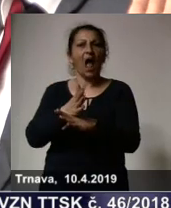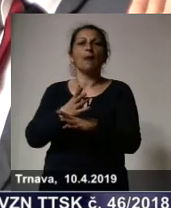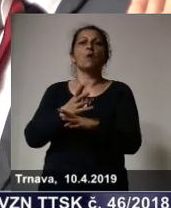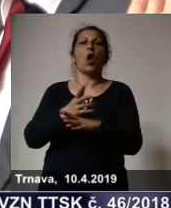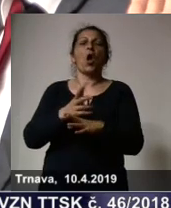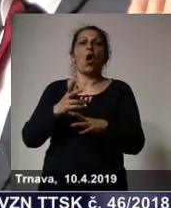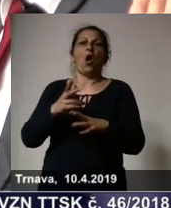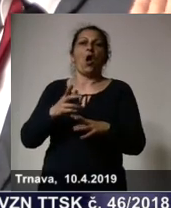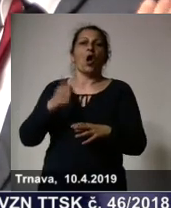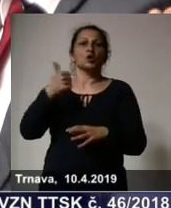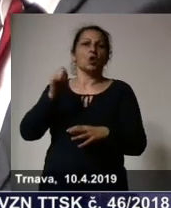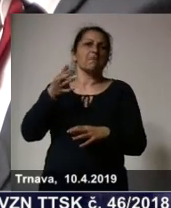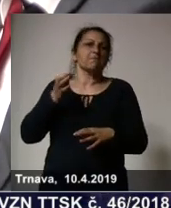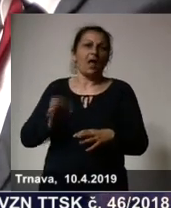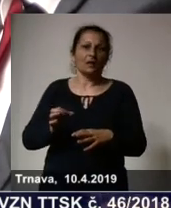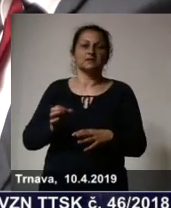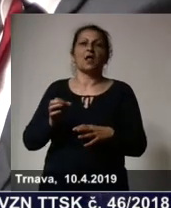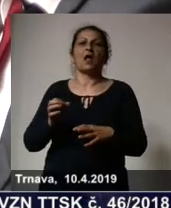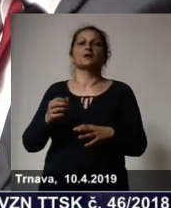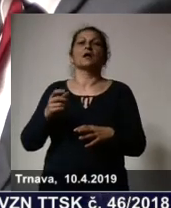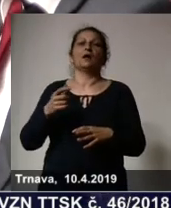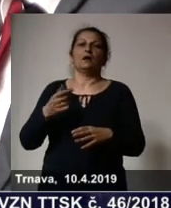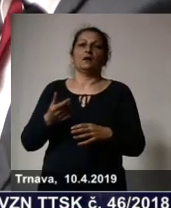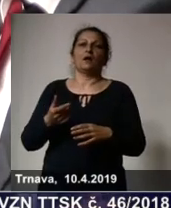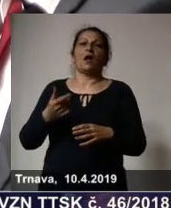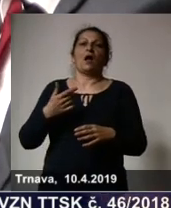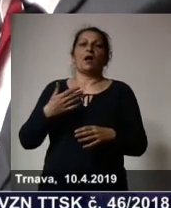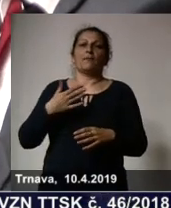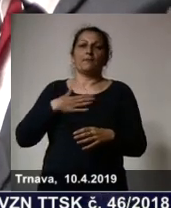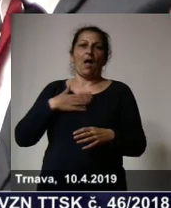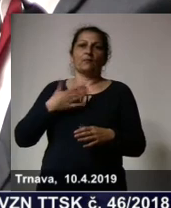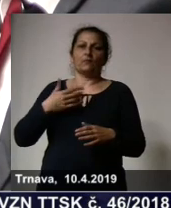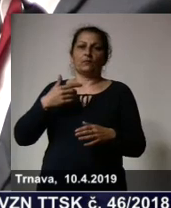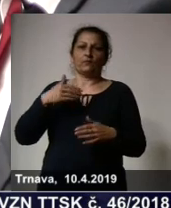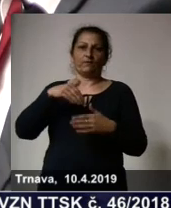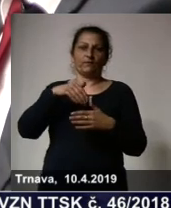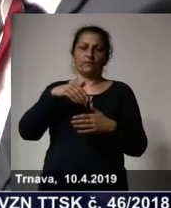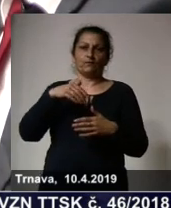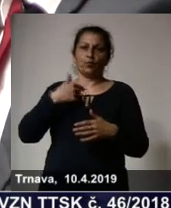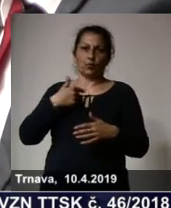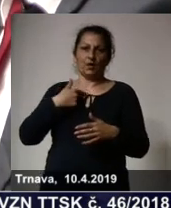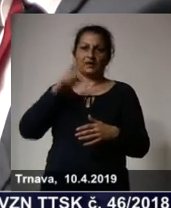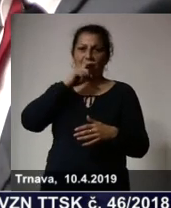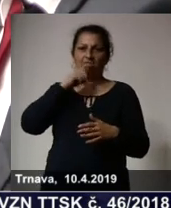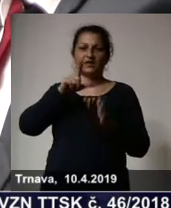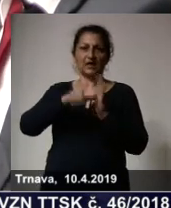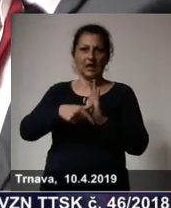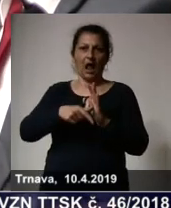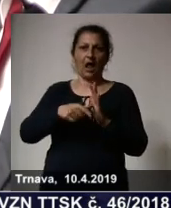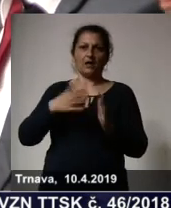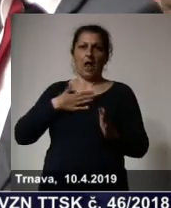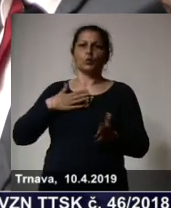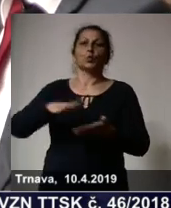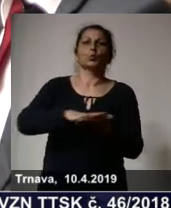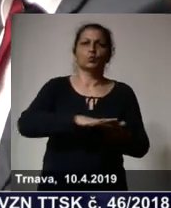z 251 sídiel, ktoré v kraji máme. Takže ak na území